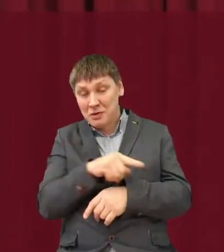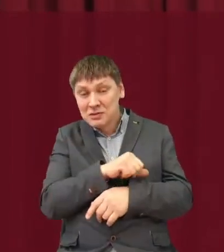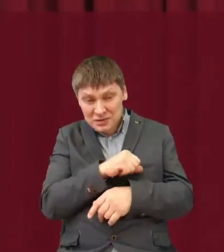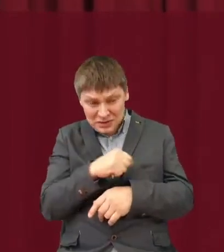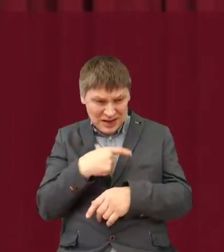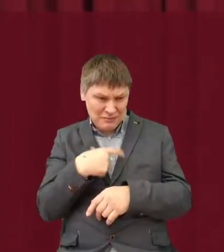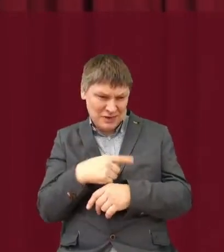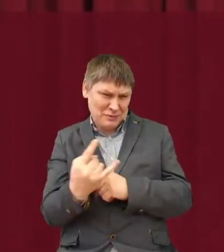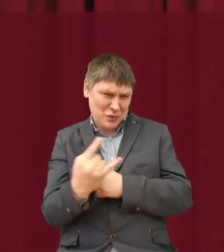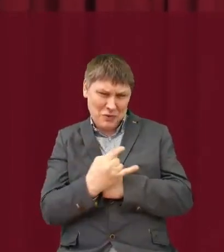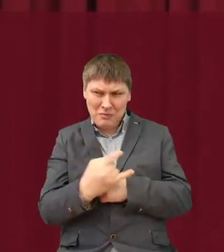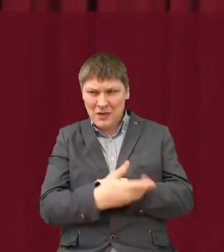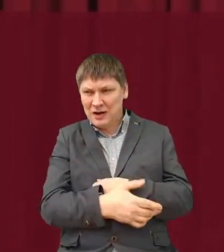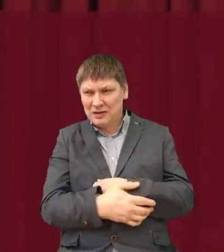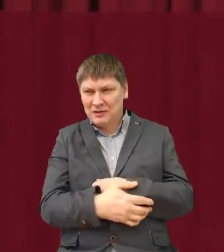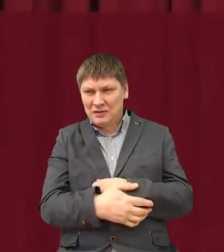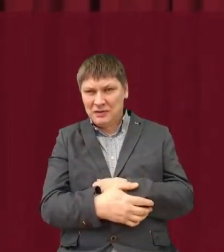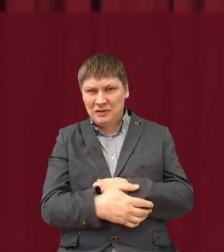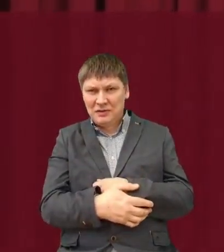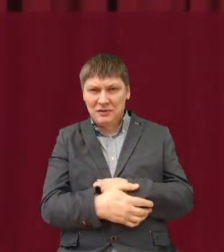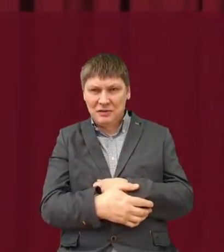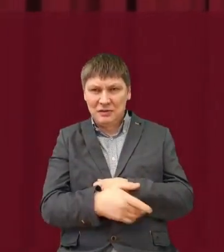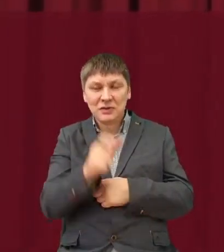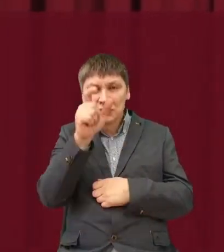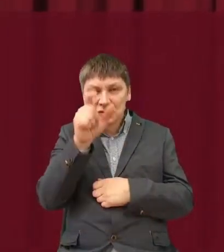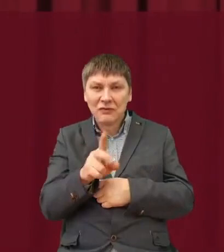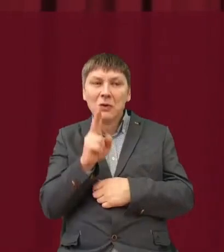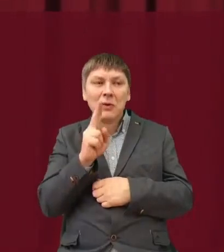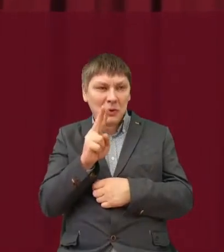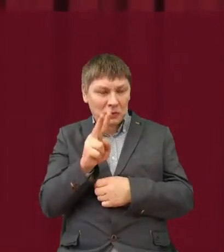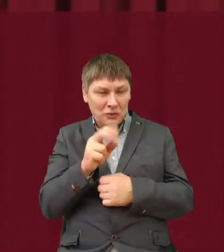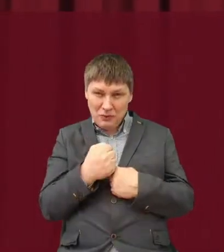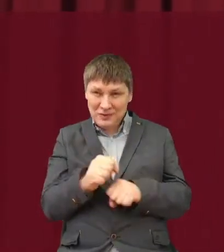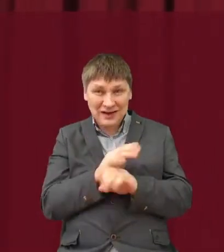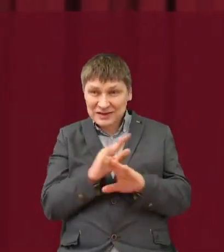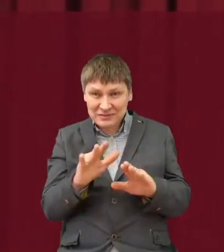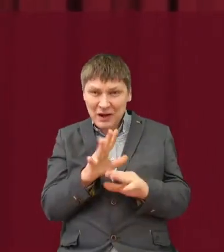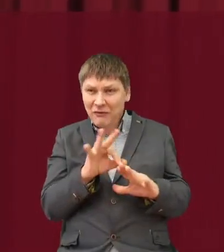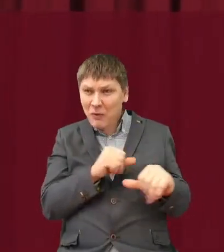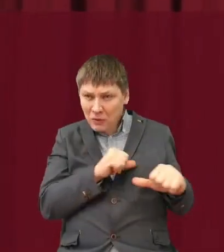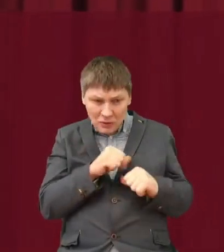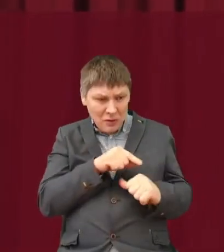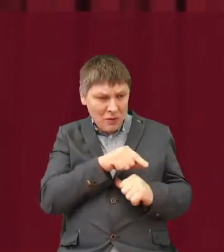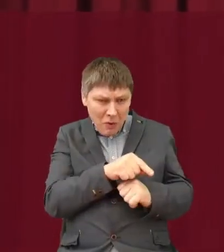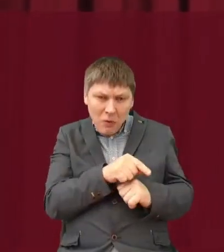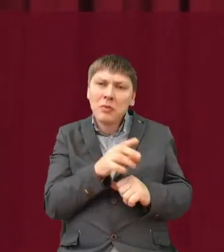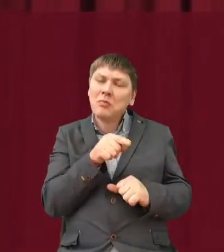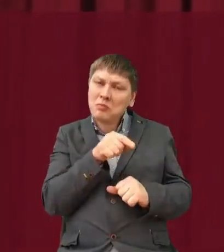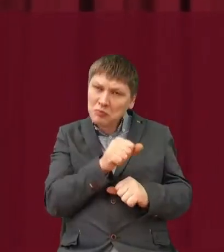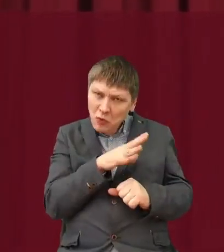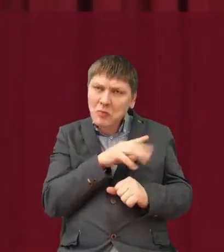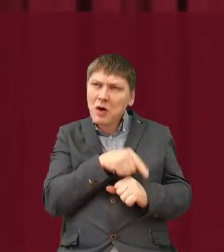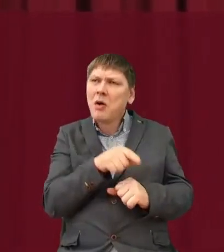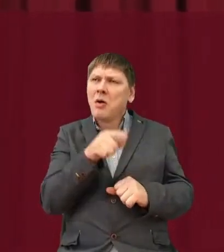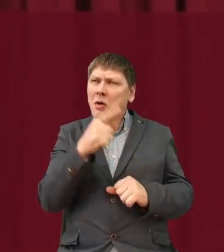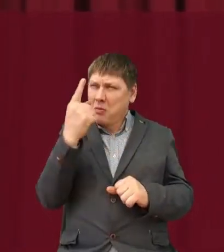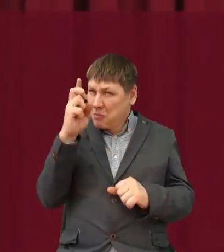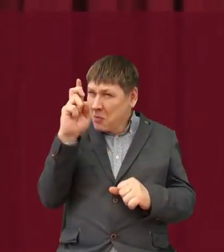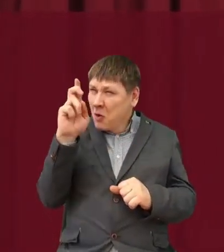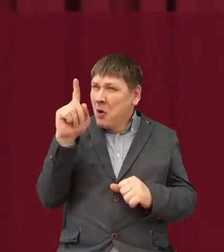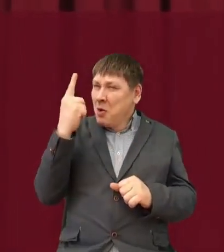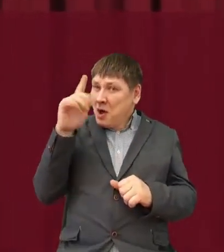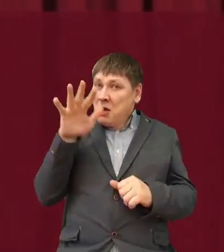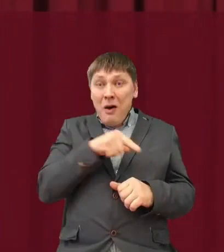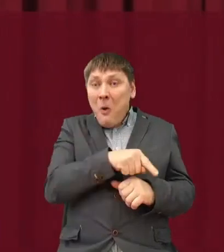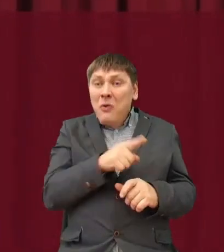Я верю что человек который еще не до конца освободился от греха и борется с грехом но он Бога Поставил на первое